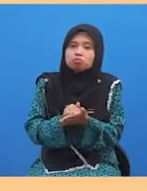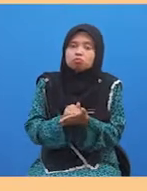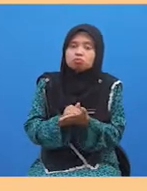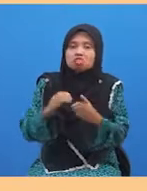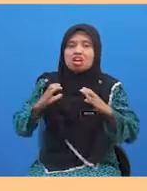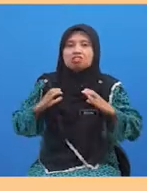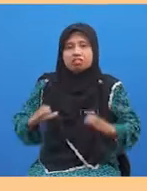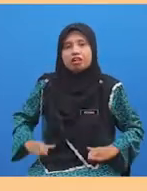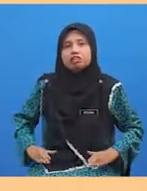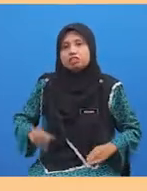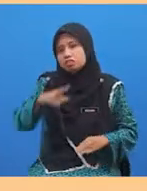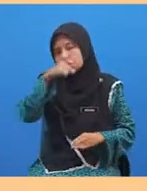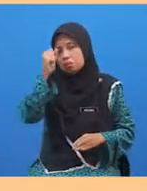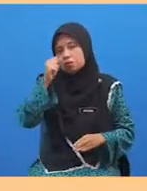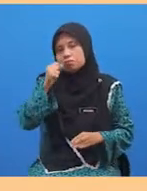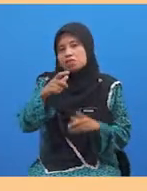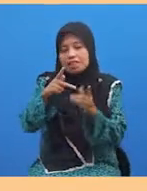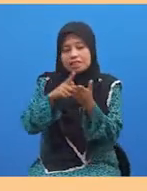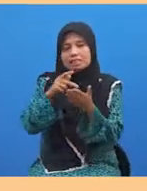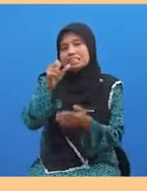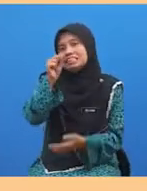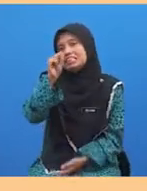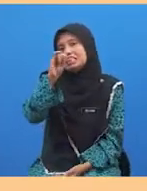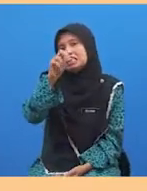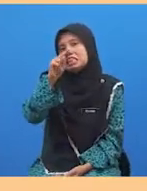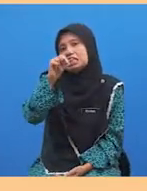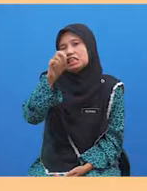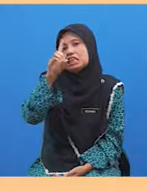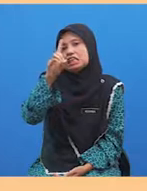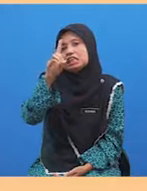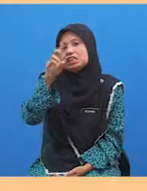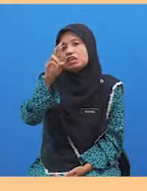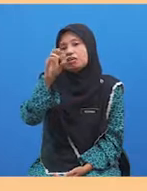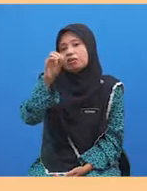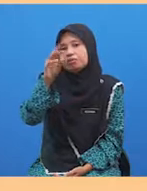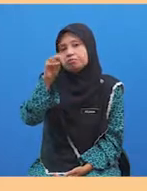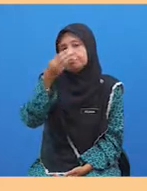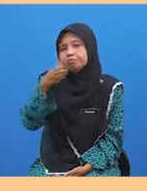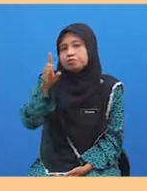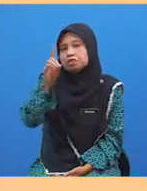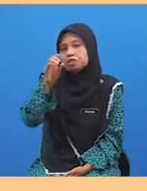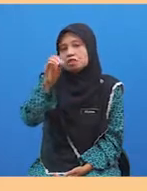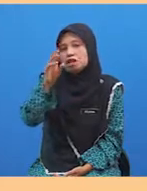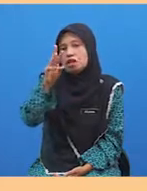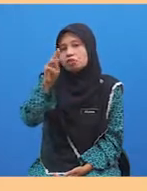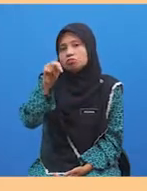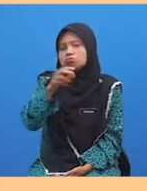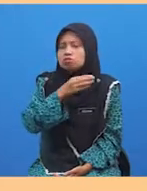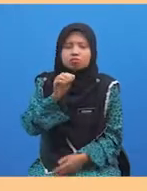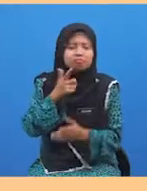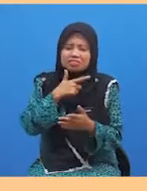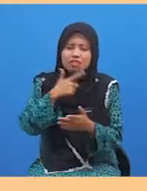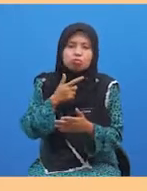cacat kerana menghidap sindrom Down dan tidak sanggup